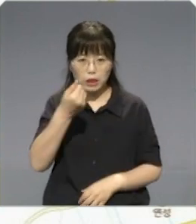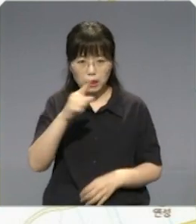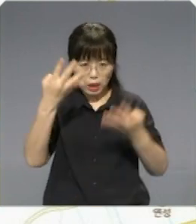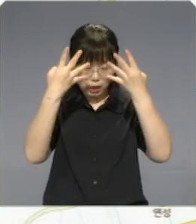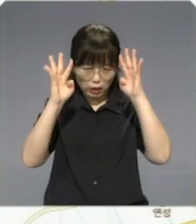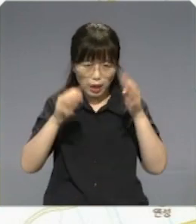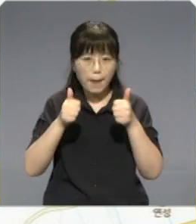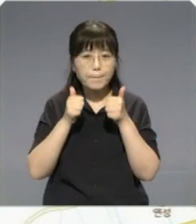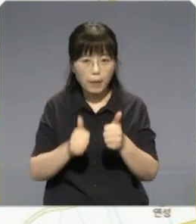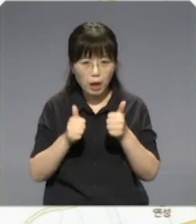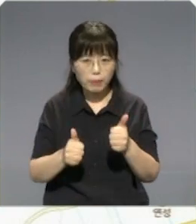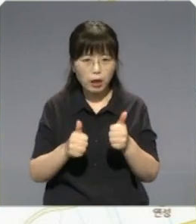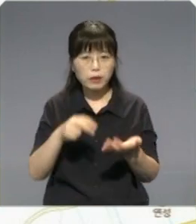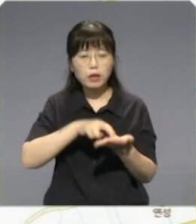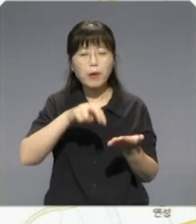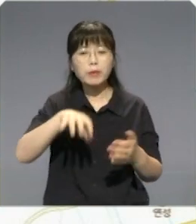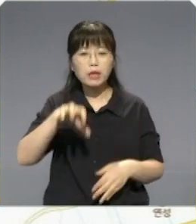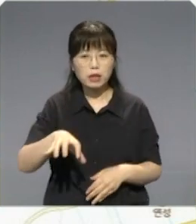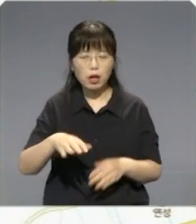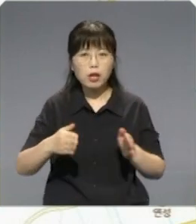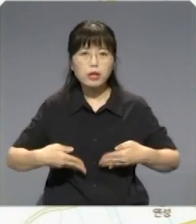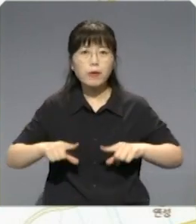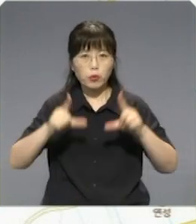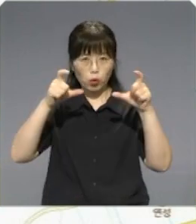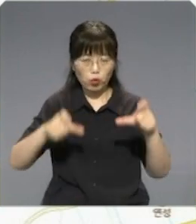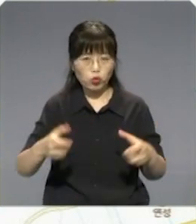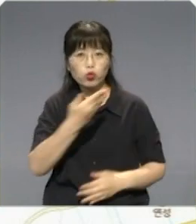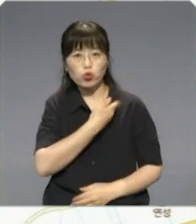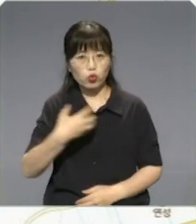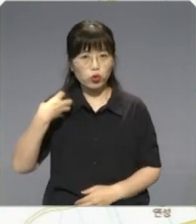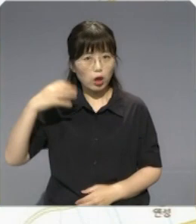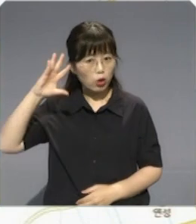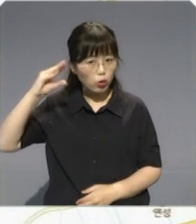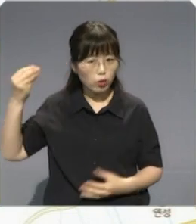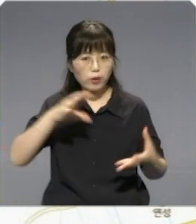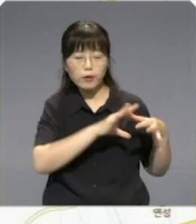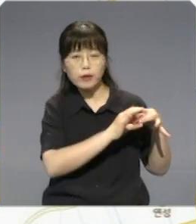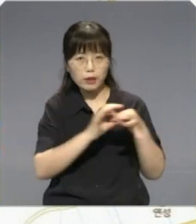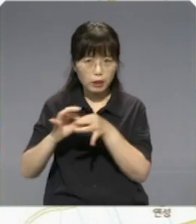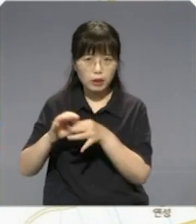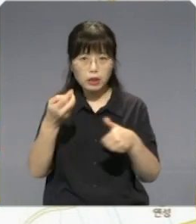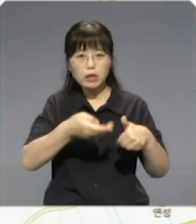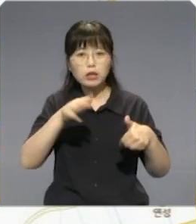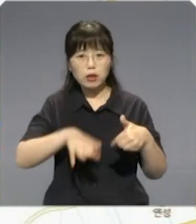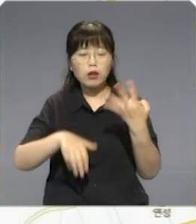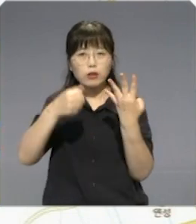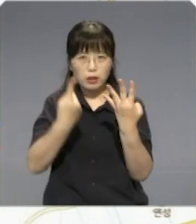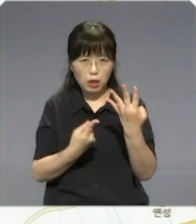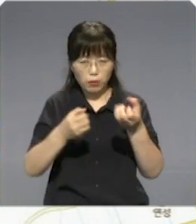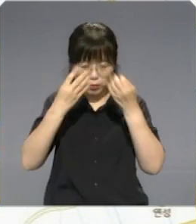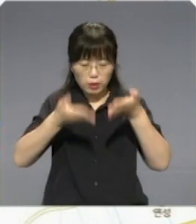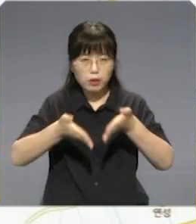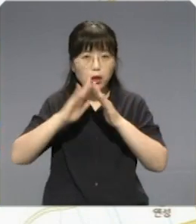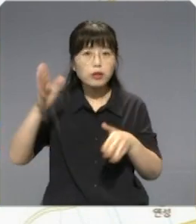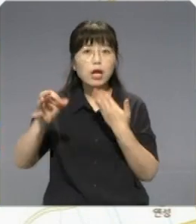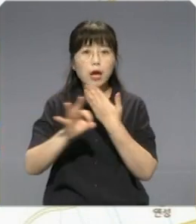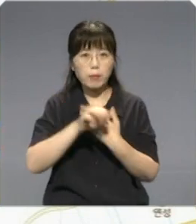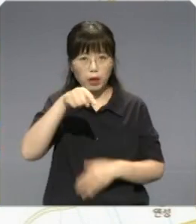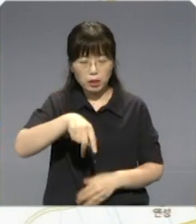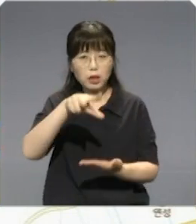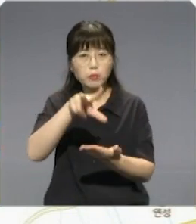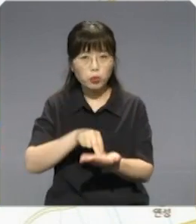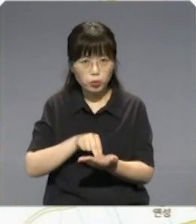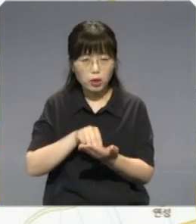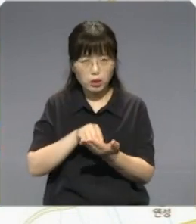인천법원, 인천터미널, 남동구청, 소래포구를 잇는 인천 4호선이 신설되면 이 같은